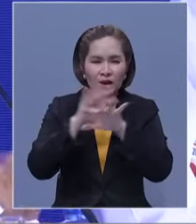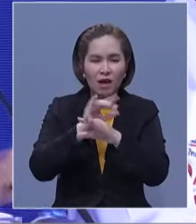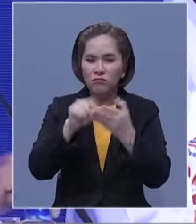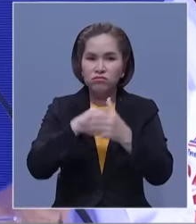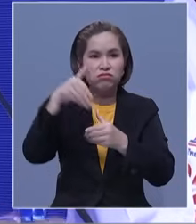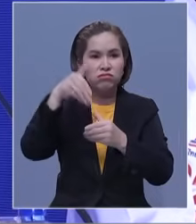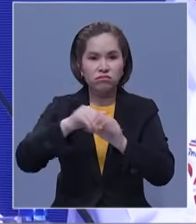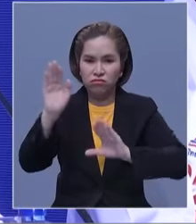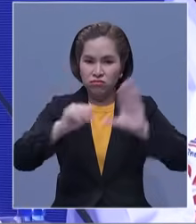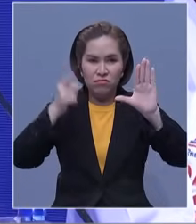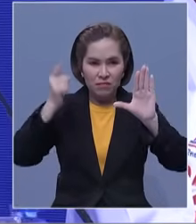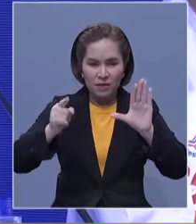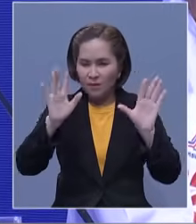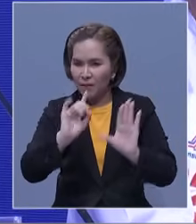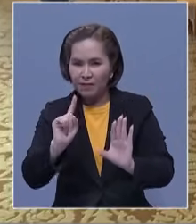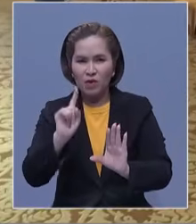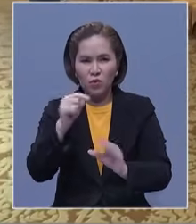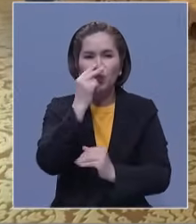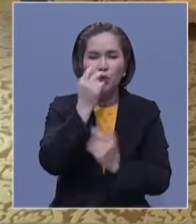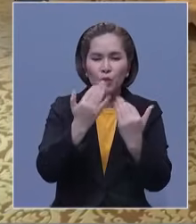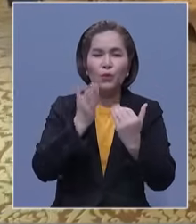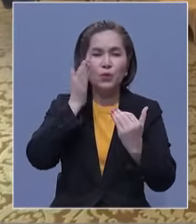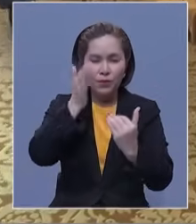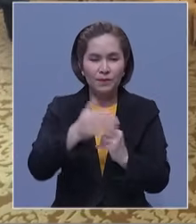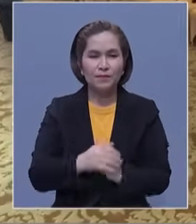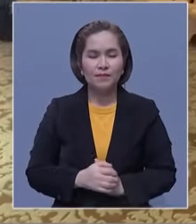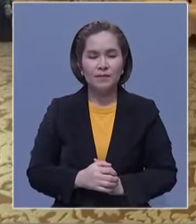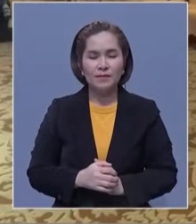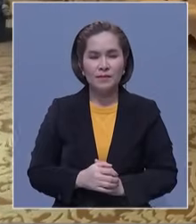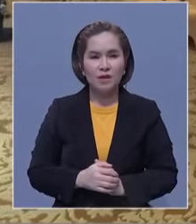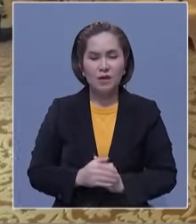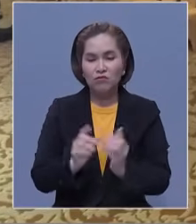งจริงๆอ่ะต้องรอดูกัน รอดูรวมไปถึงนี่โควต้าแทนคุณกฤษด